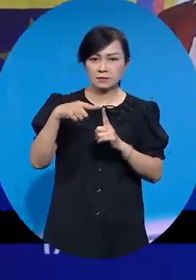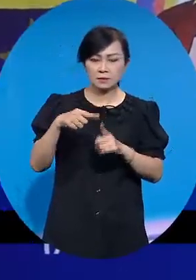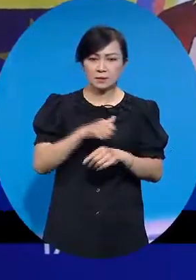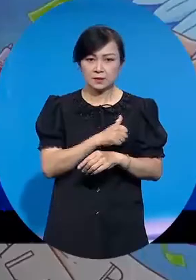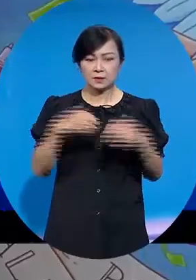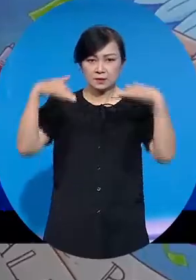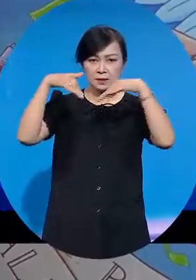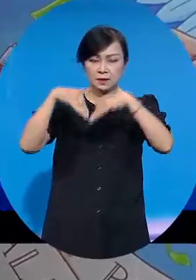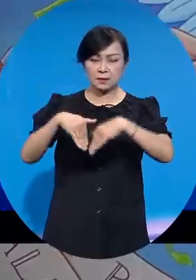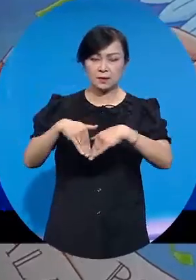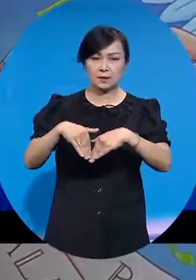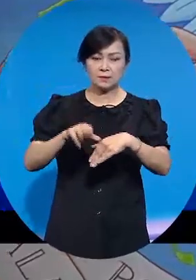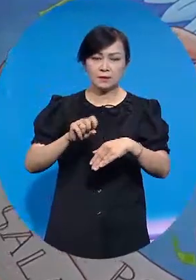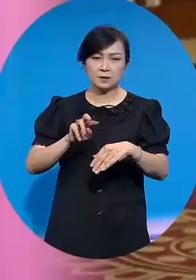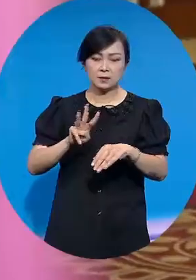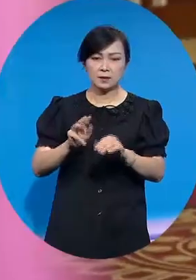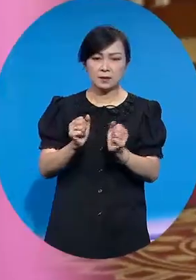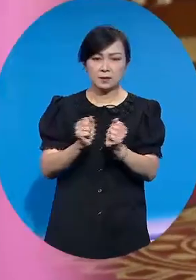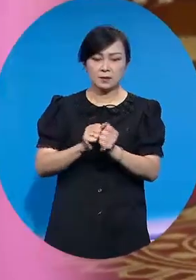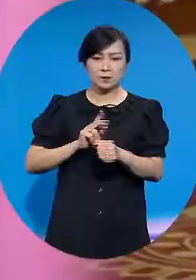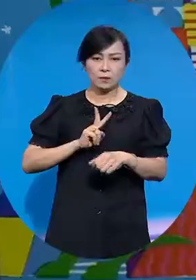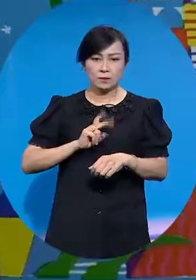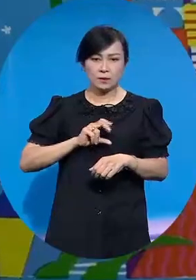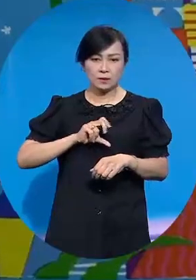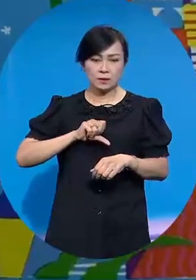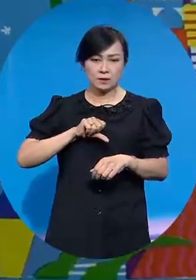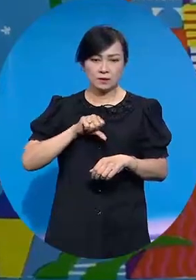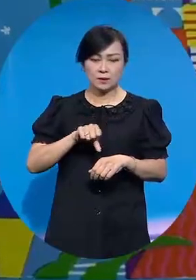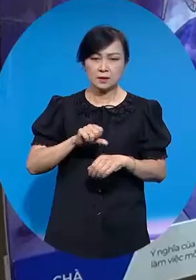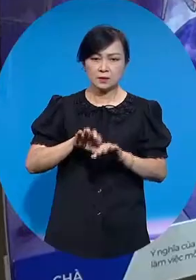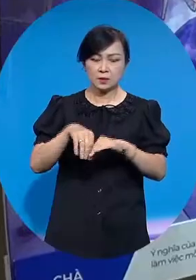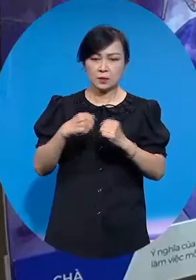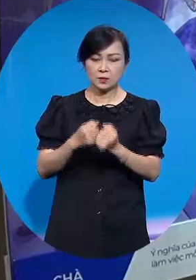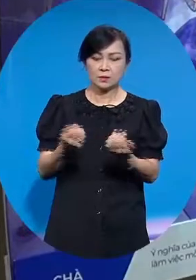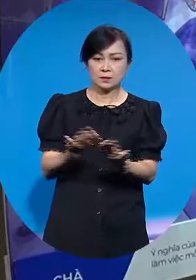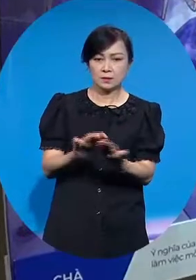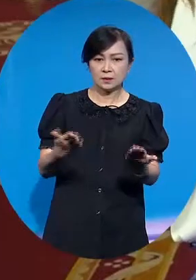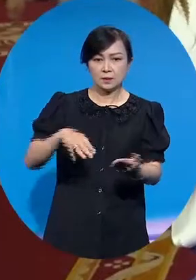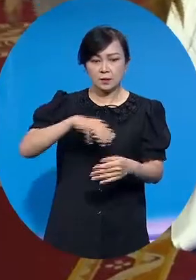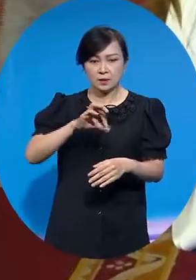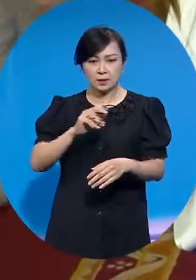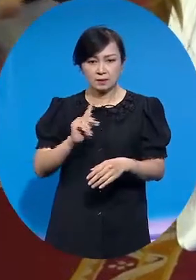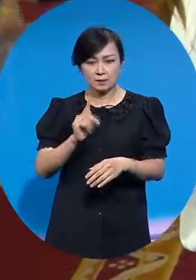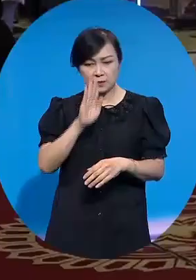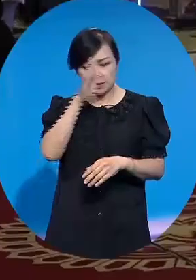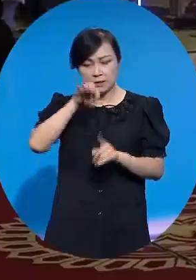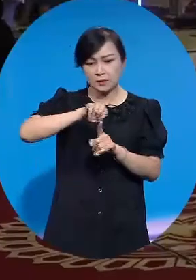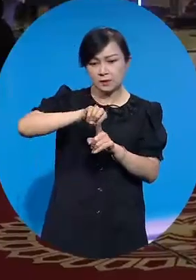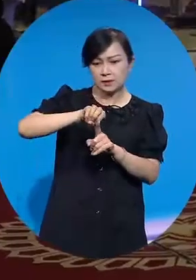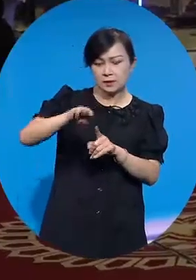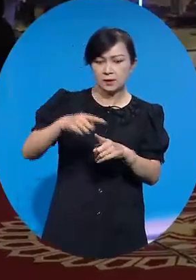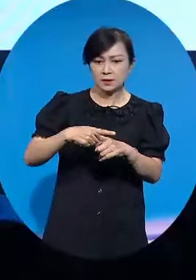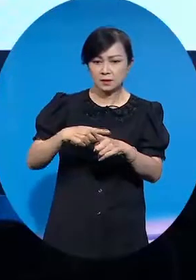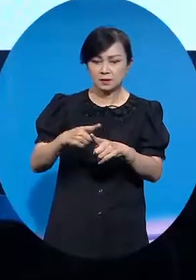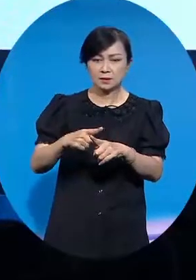người tham dự, Việt Nam Works đã kết hợp cùng với các họa sĩ, nghệ sĩ đồ họa tổ chức buổi triển lãm. Mỗi tác phẩm là một tấm gương phản chiếu các tầng giá